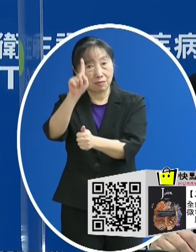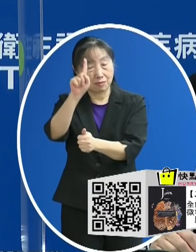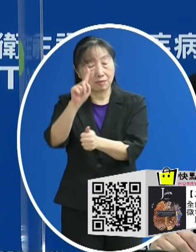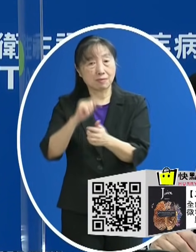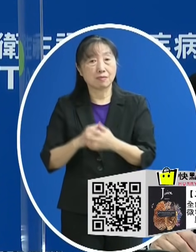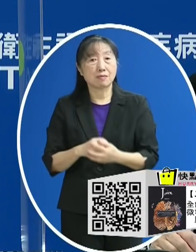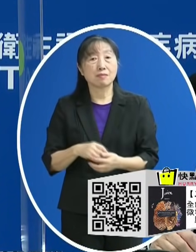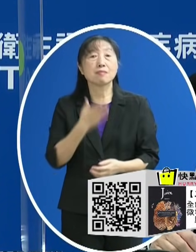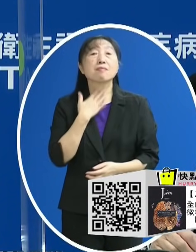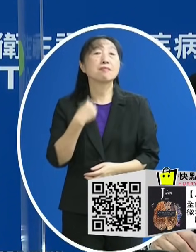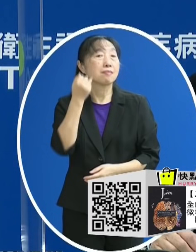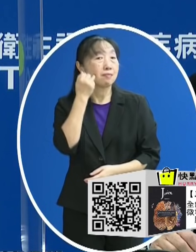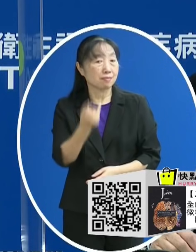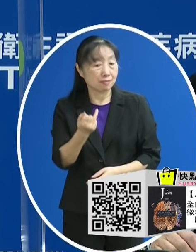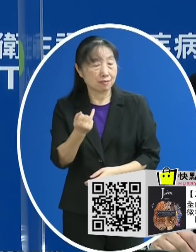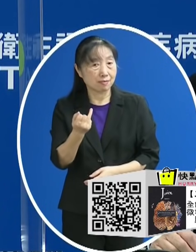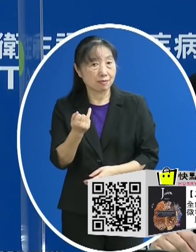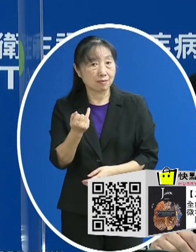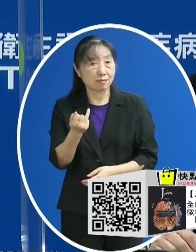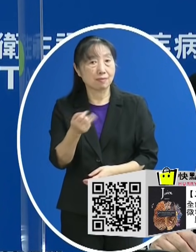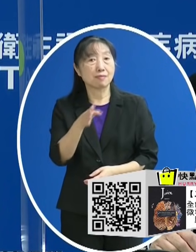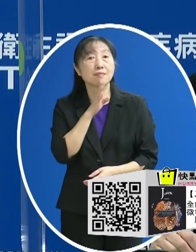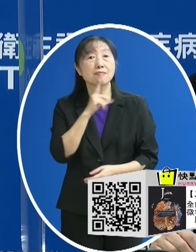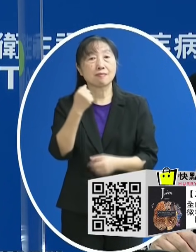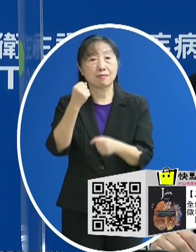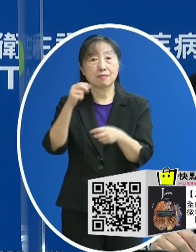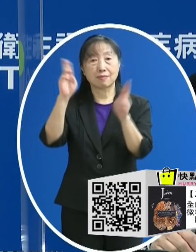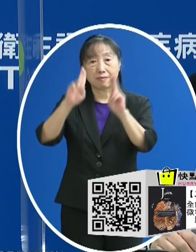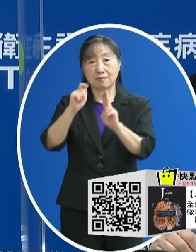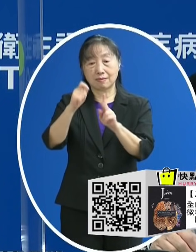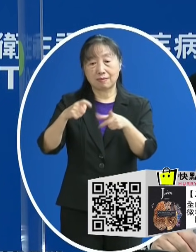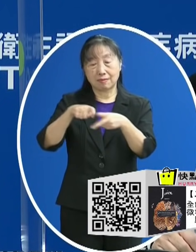全国一致的，只要被列入计划或是框列者，